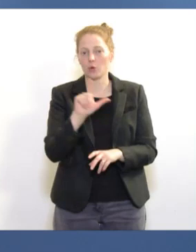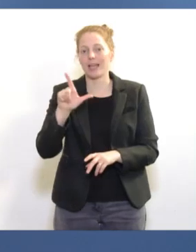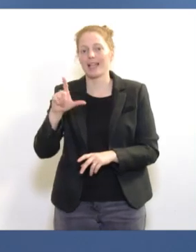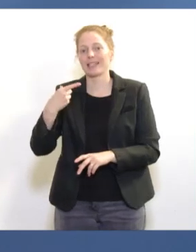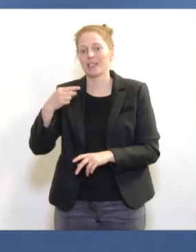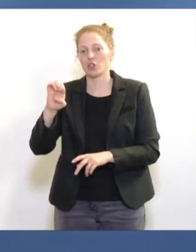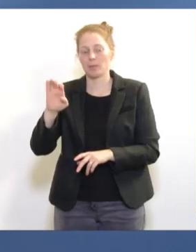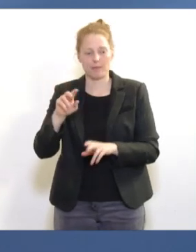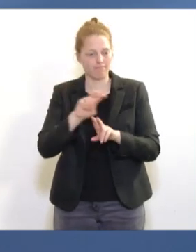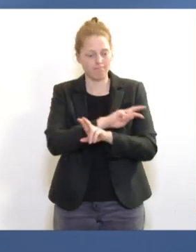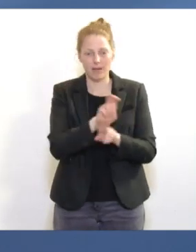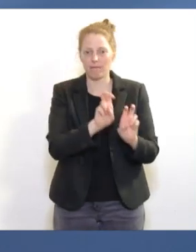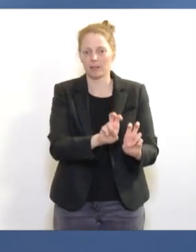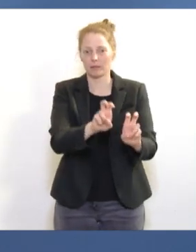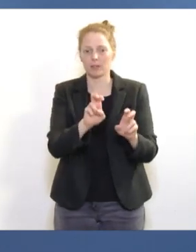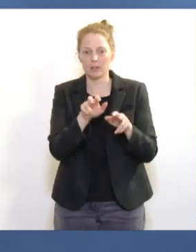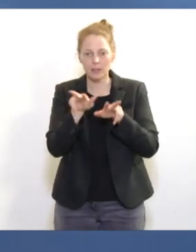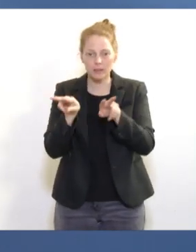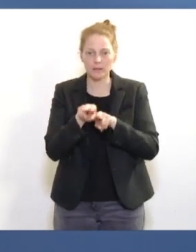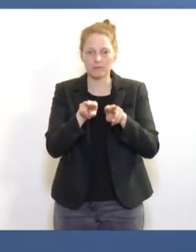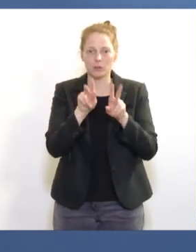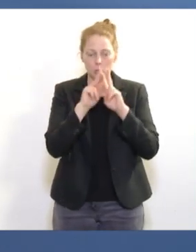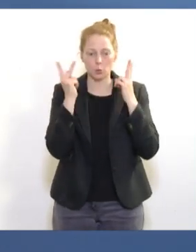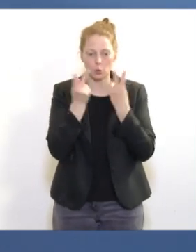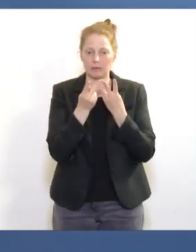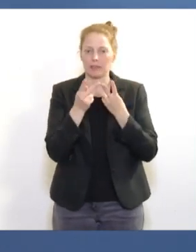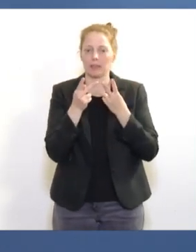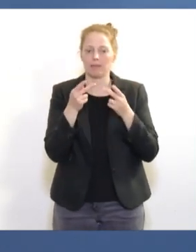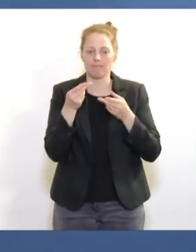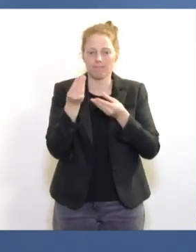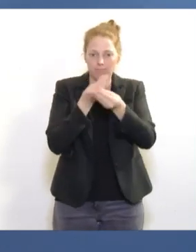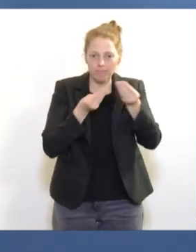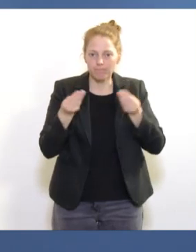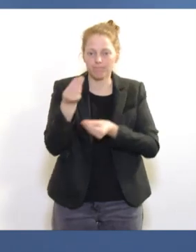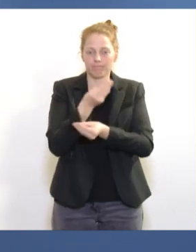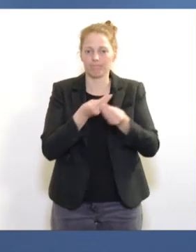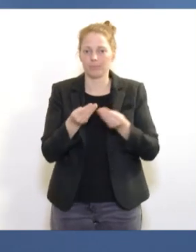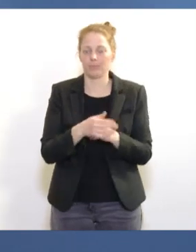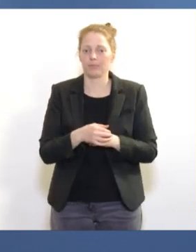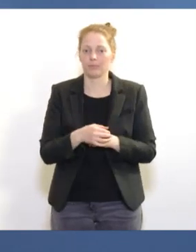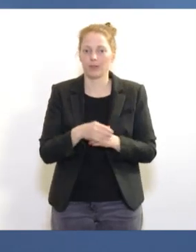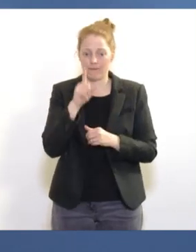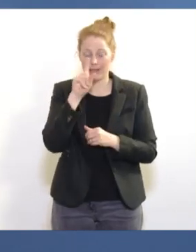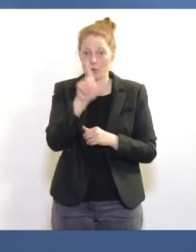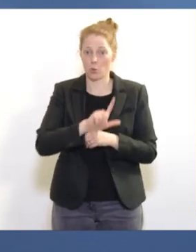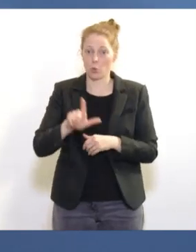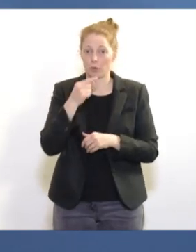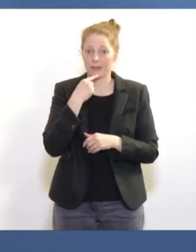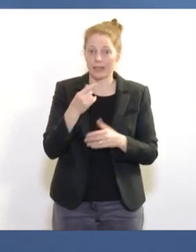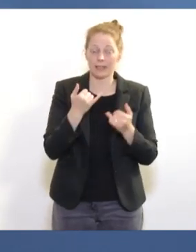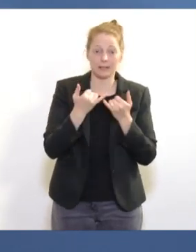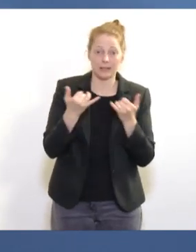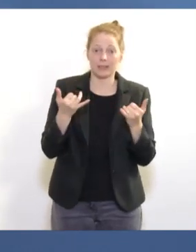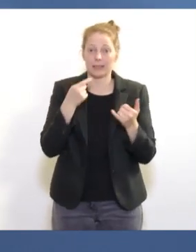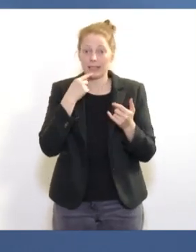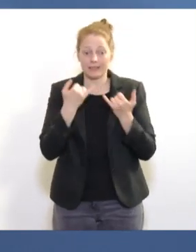LCGB. Und wir sind uns eins, dass wenn in diesem Land über das Konfinement ein Jahr diskutiert wird oder wann es